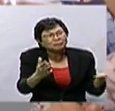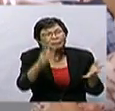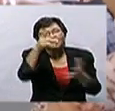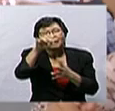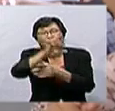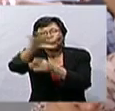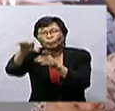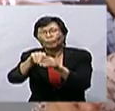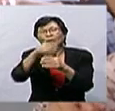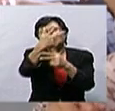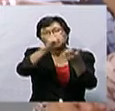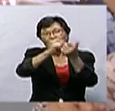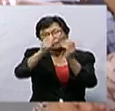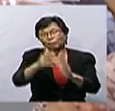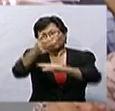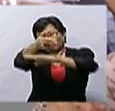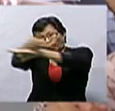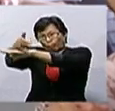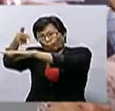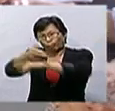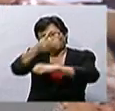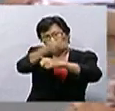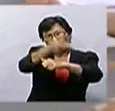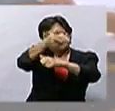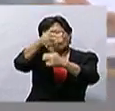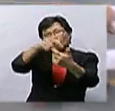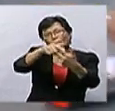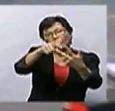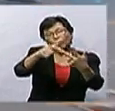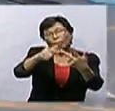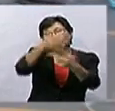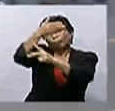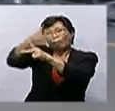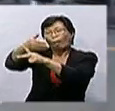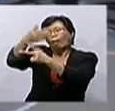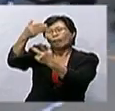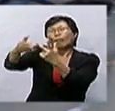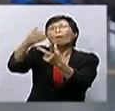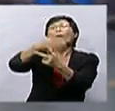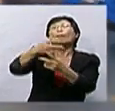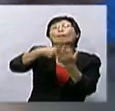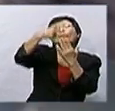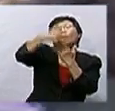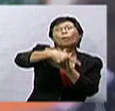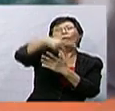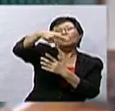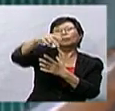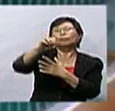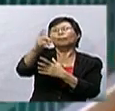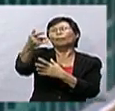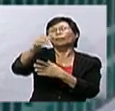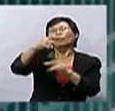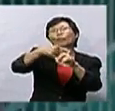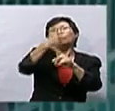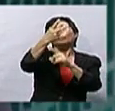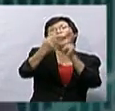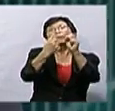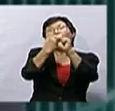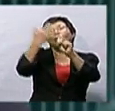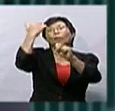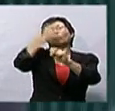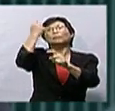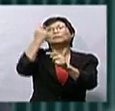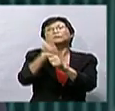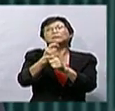Kes membabitkan tiga atlet menembak ini bermula selepas mereka digugurkan daripada program podium pada Februari tahun lalu atas alasan tidak